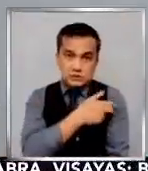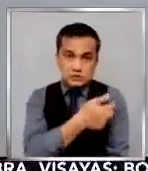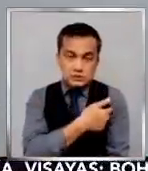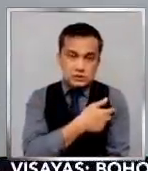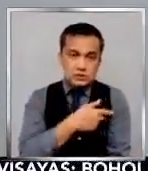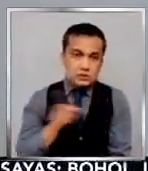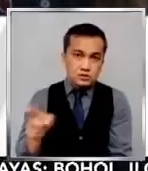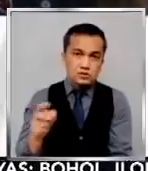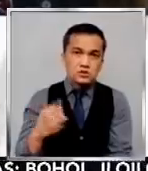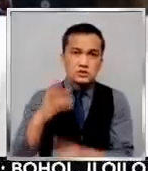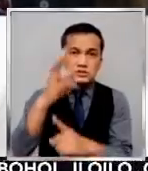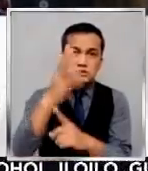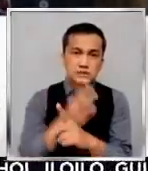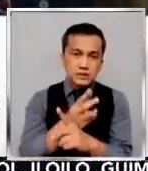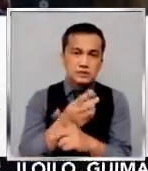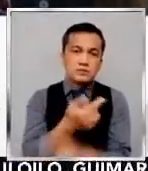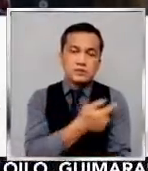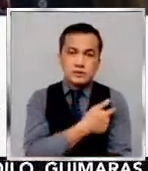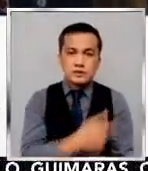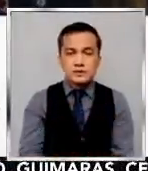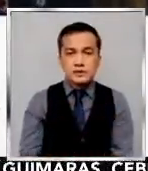ng nabakunahan. Especially,